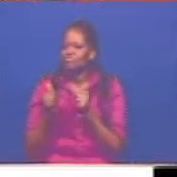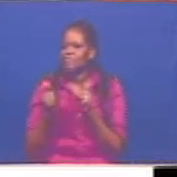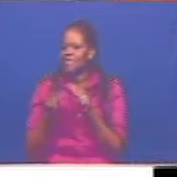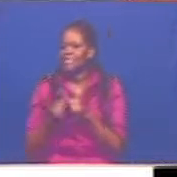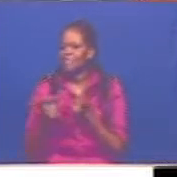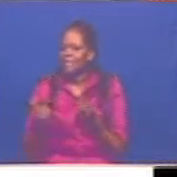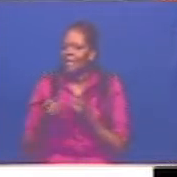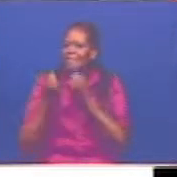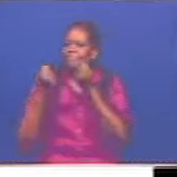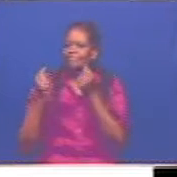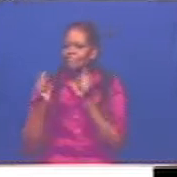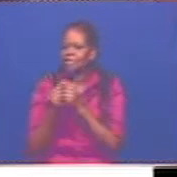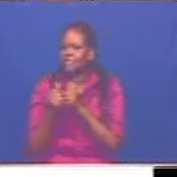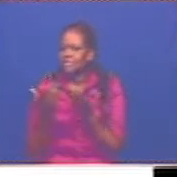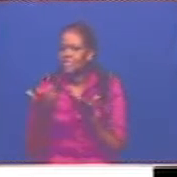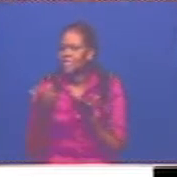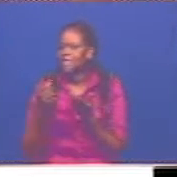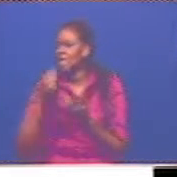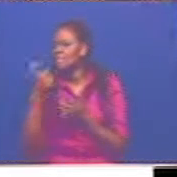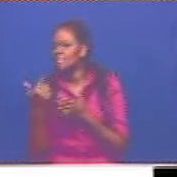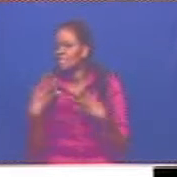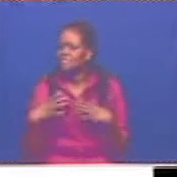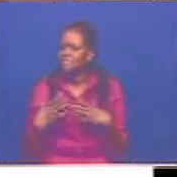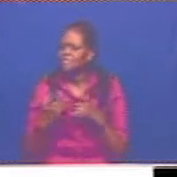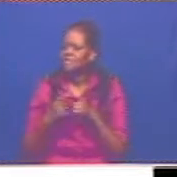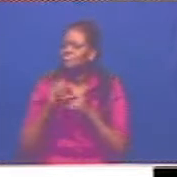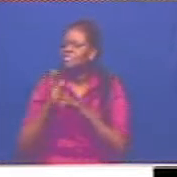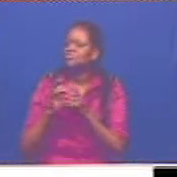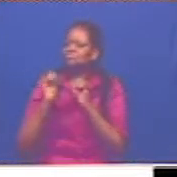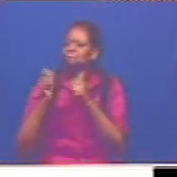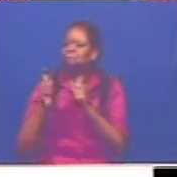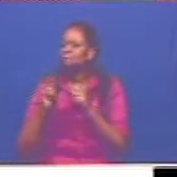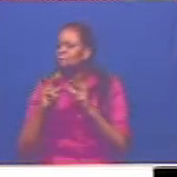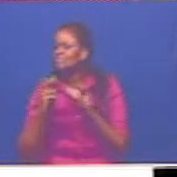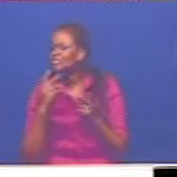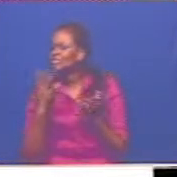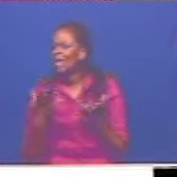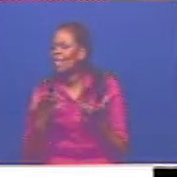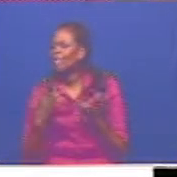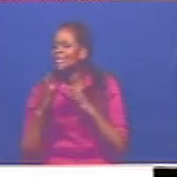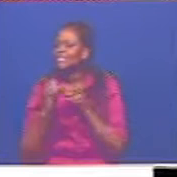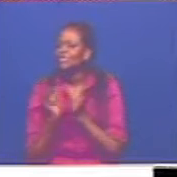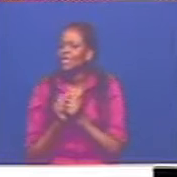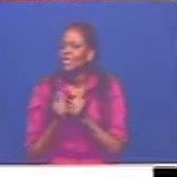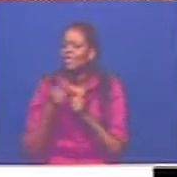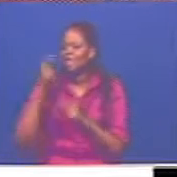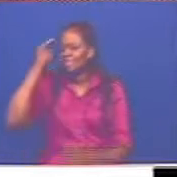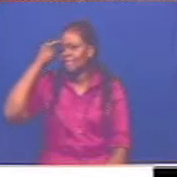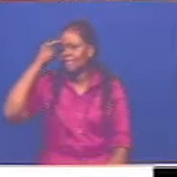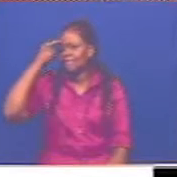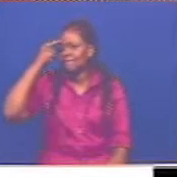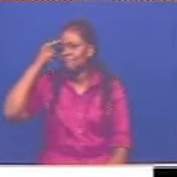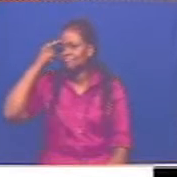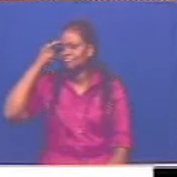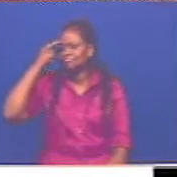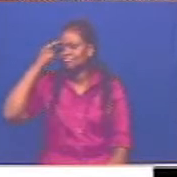happen na Calvo Mistari, Yoyoba, tukafanya Yoyoba remix, amenitafuta Richie, nimependa hii nyimbo tufanye. I think the good